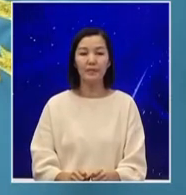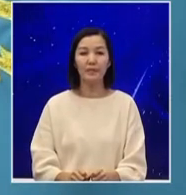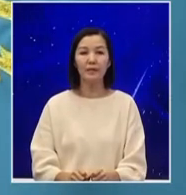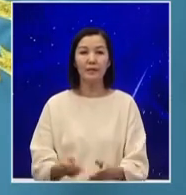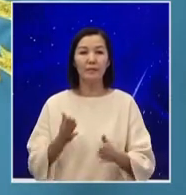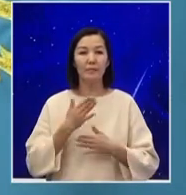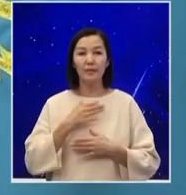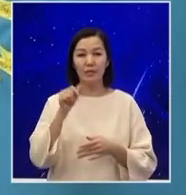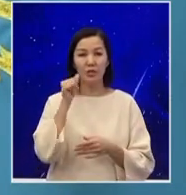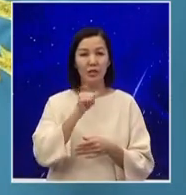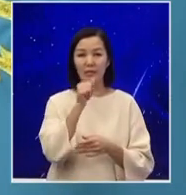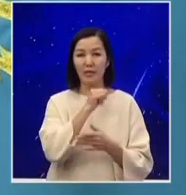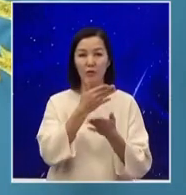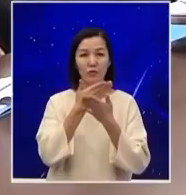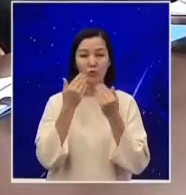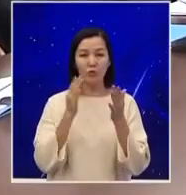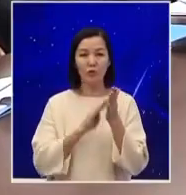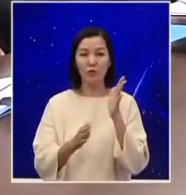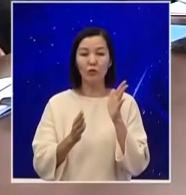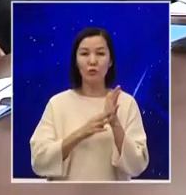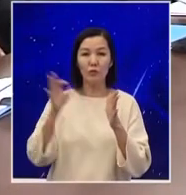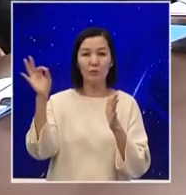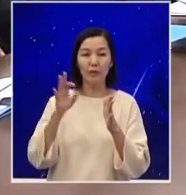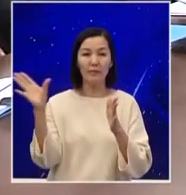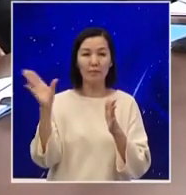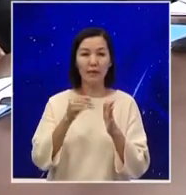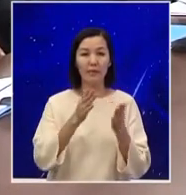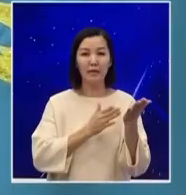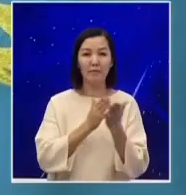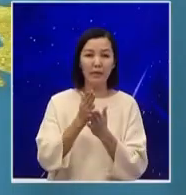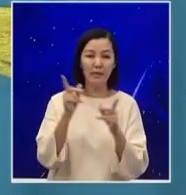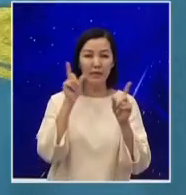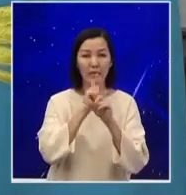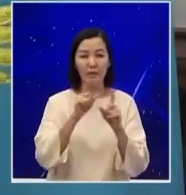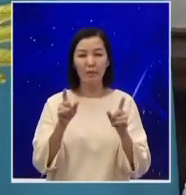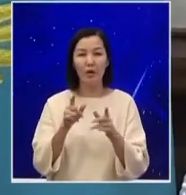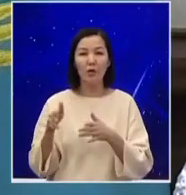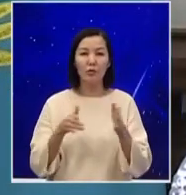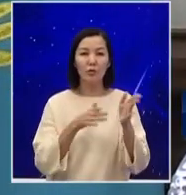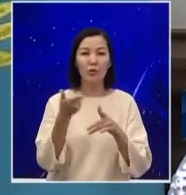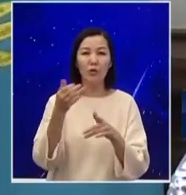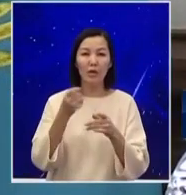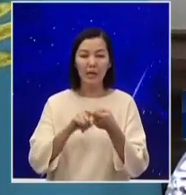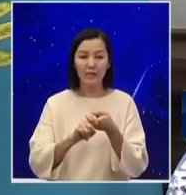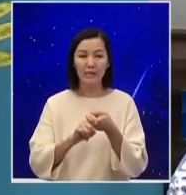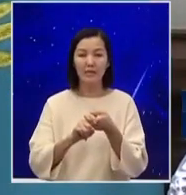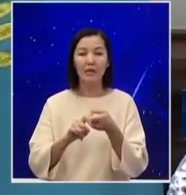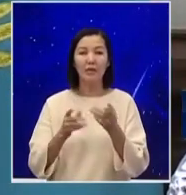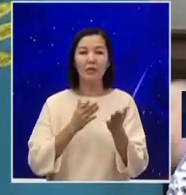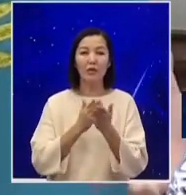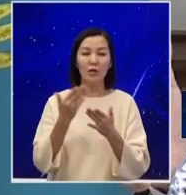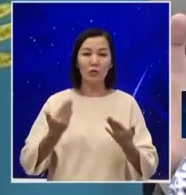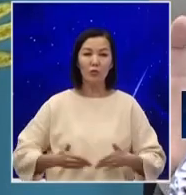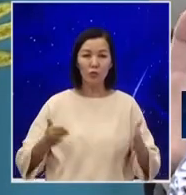99% бюджет – это социальная направленность. Например, мектеп, жол, су, газдандыру, тұрғын